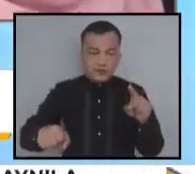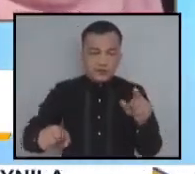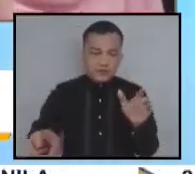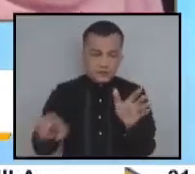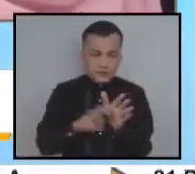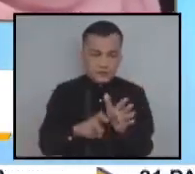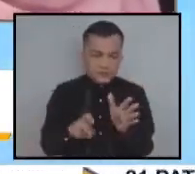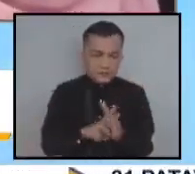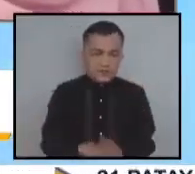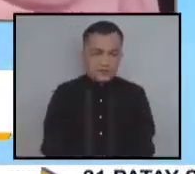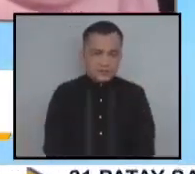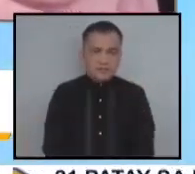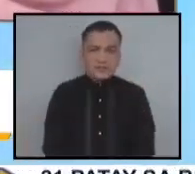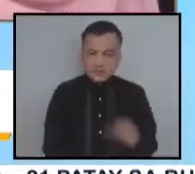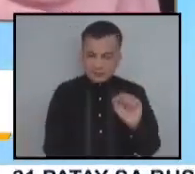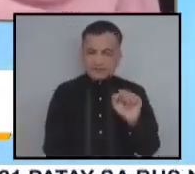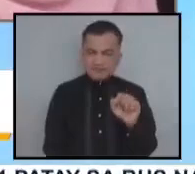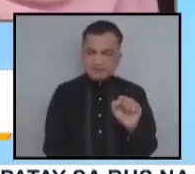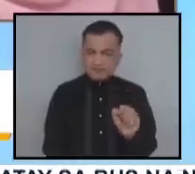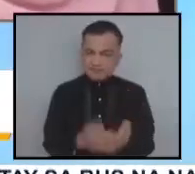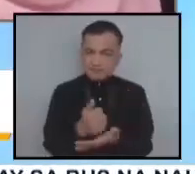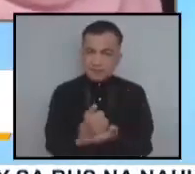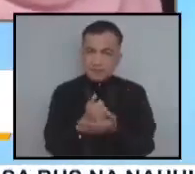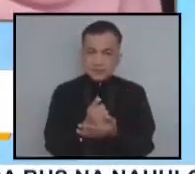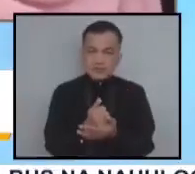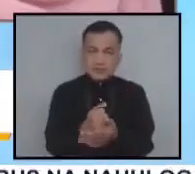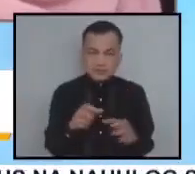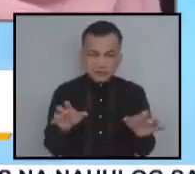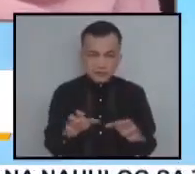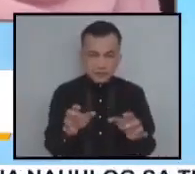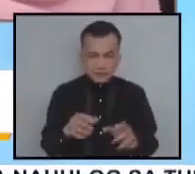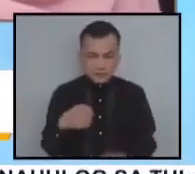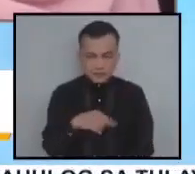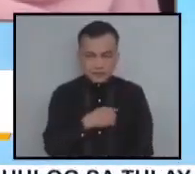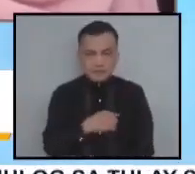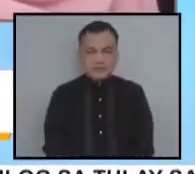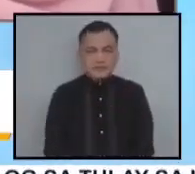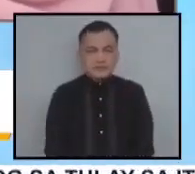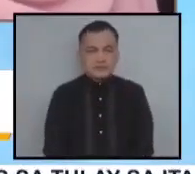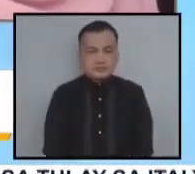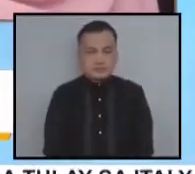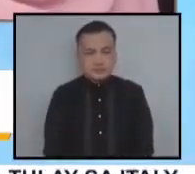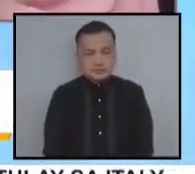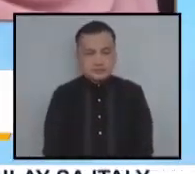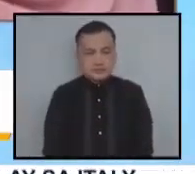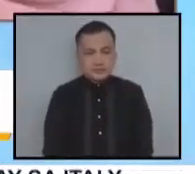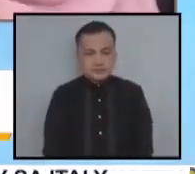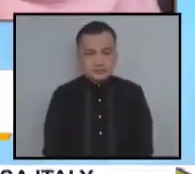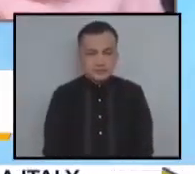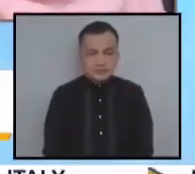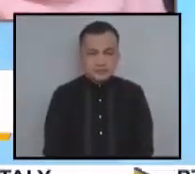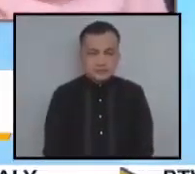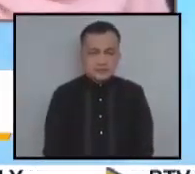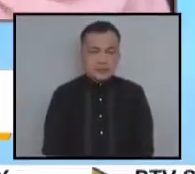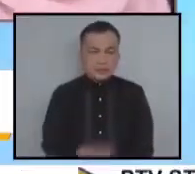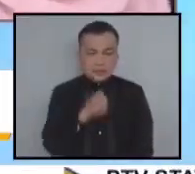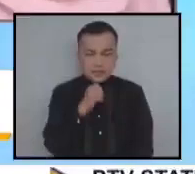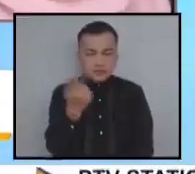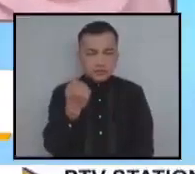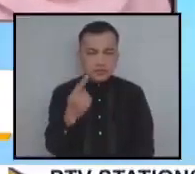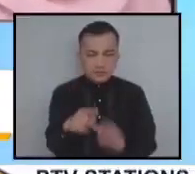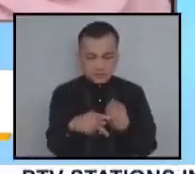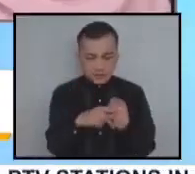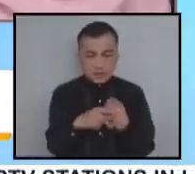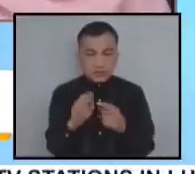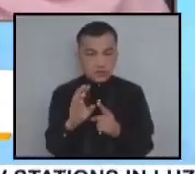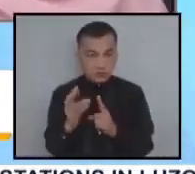pampasahero. So, nakakatulong po talaga yung itong gawain namin. Kasi hindi lang siya, kumbaga, nagpe-preserve ng